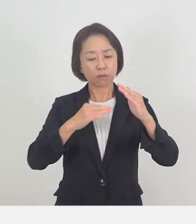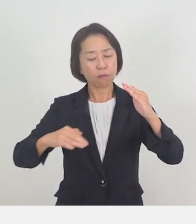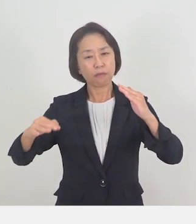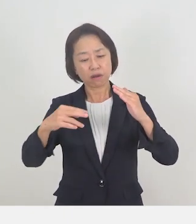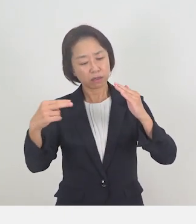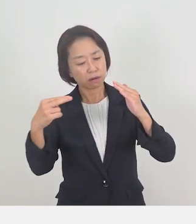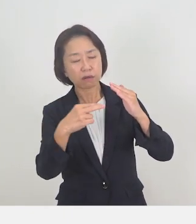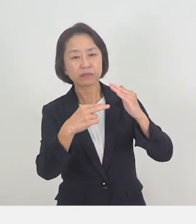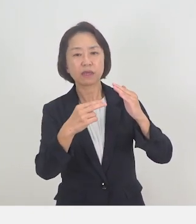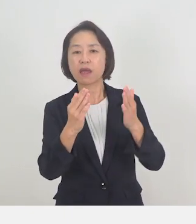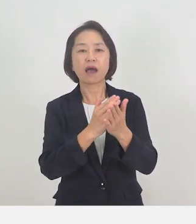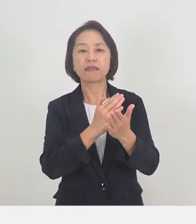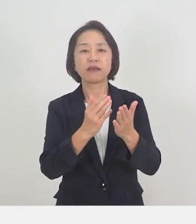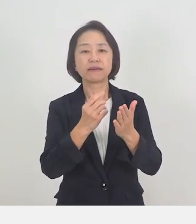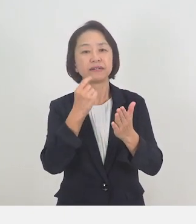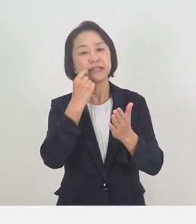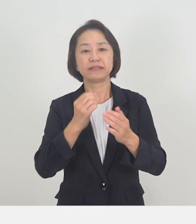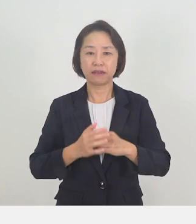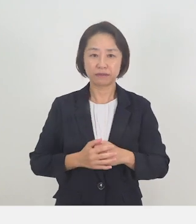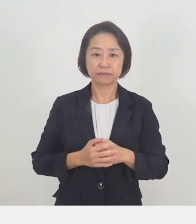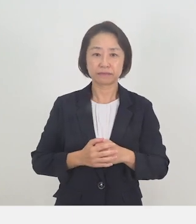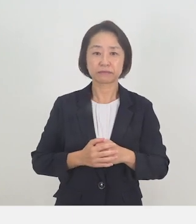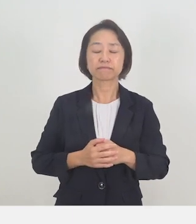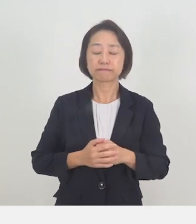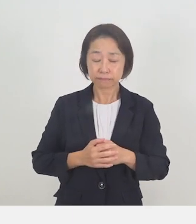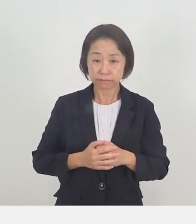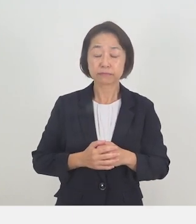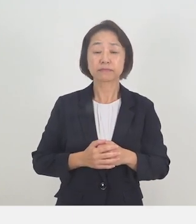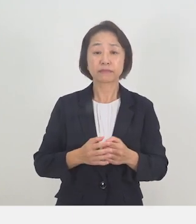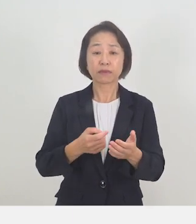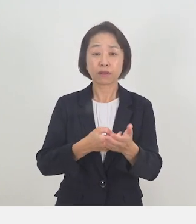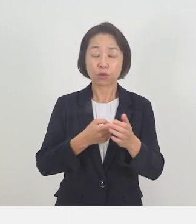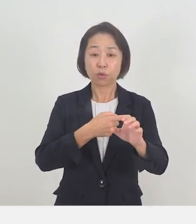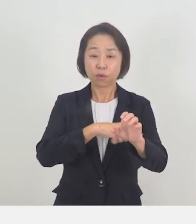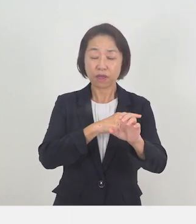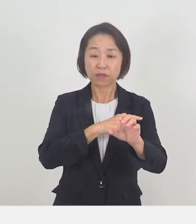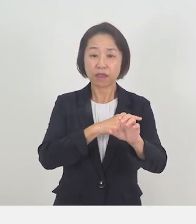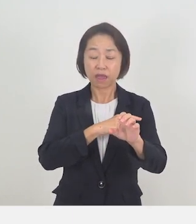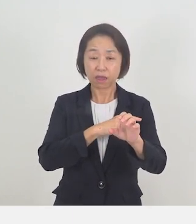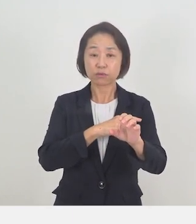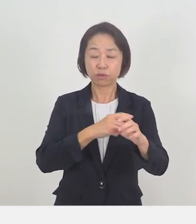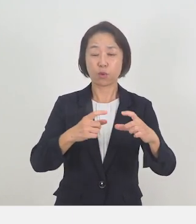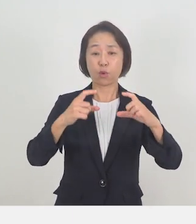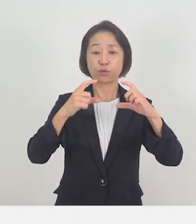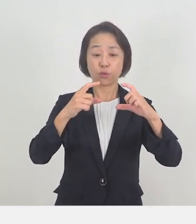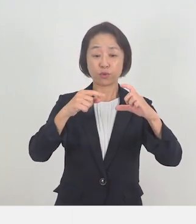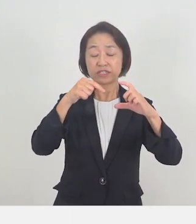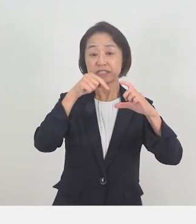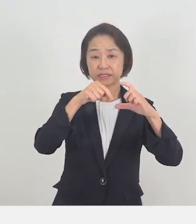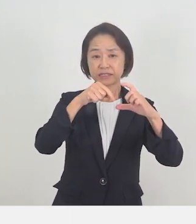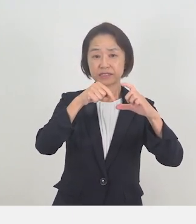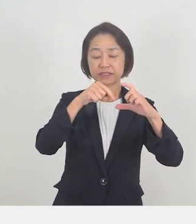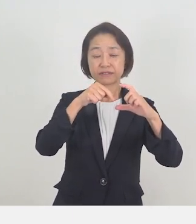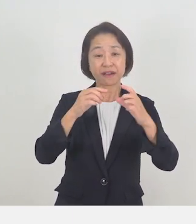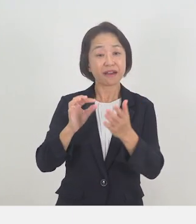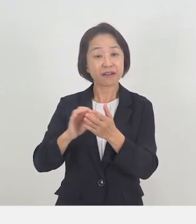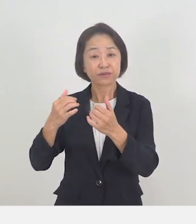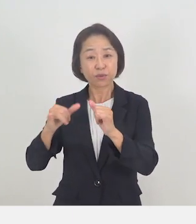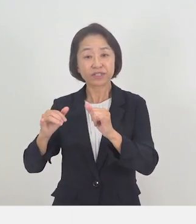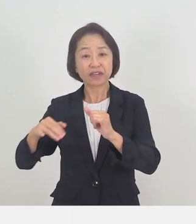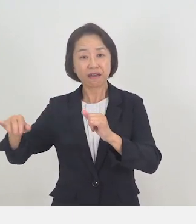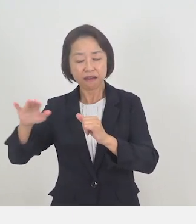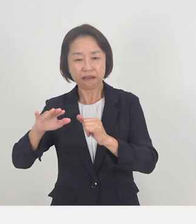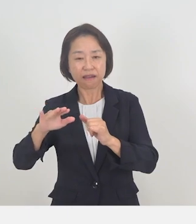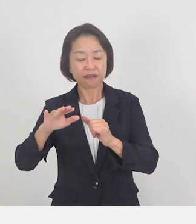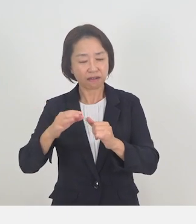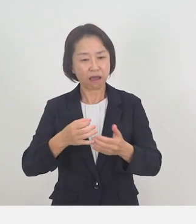容易に把握できるものではありませんそこで省エネ性能表示制度は消費者などが建築物を購入賃貸